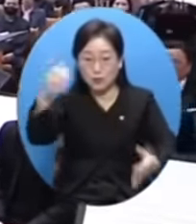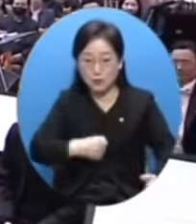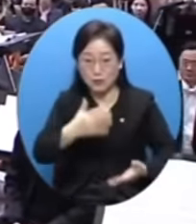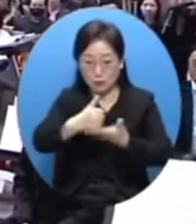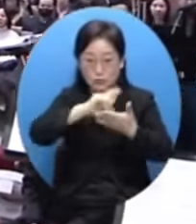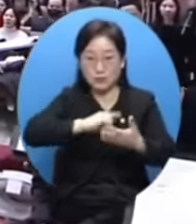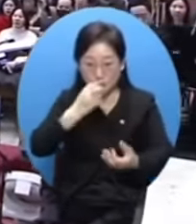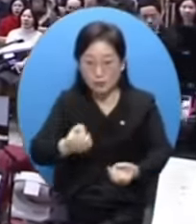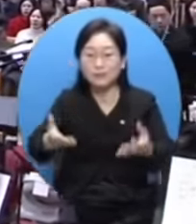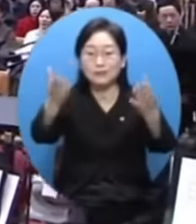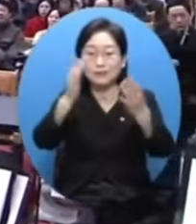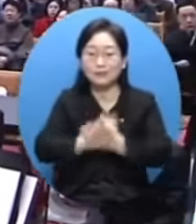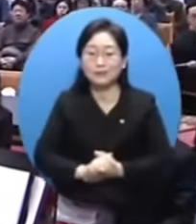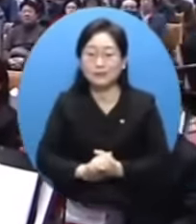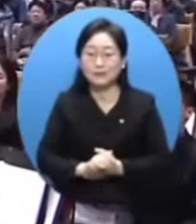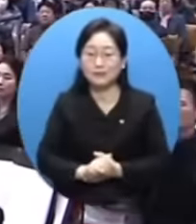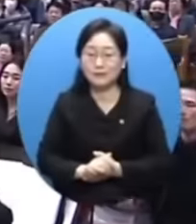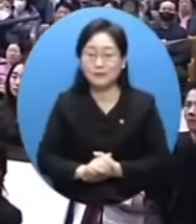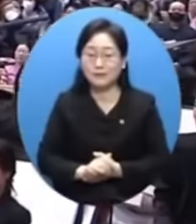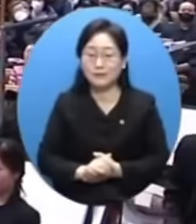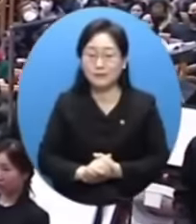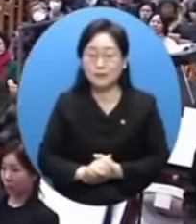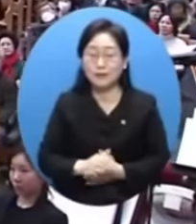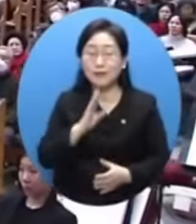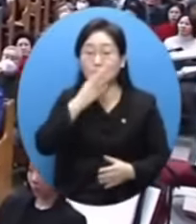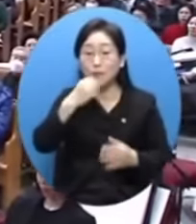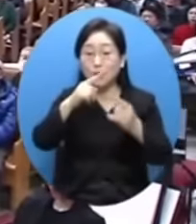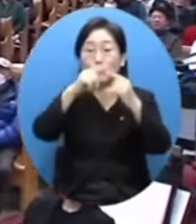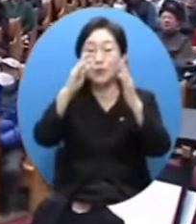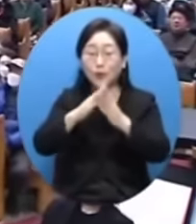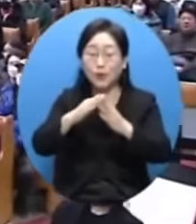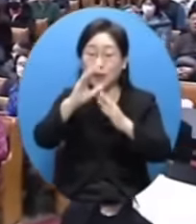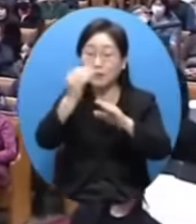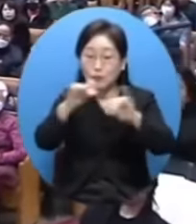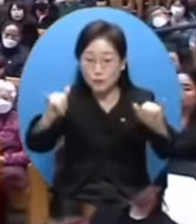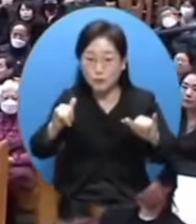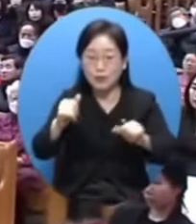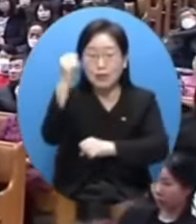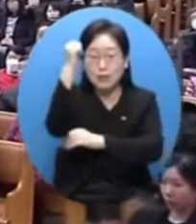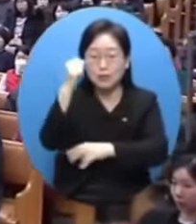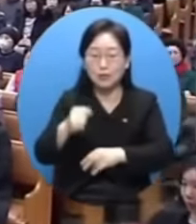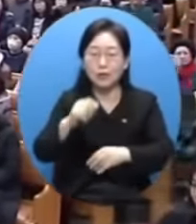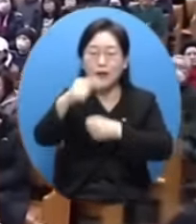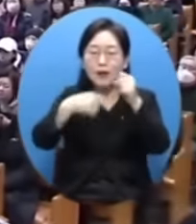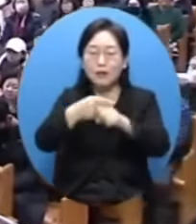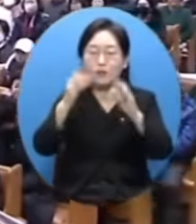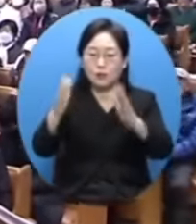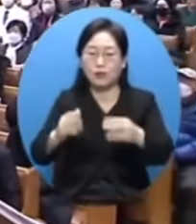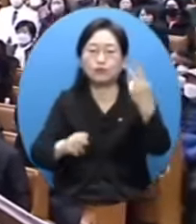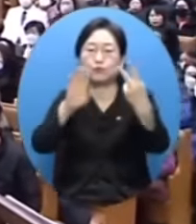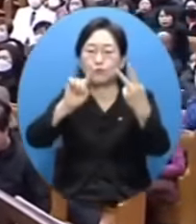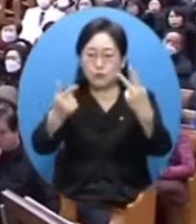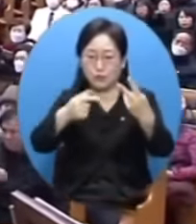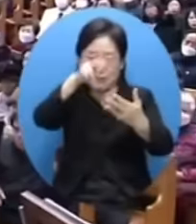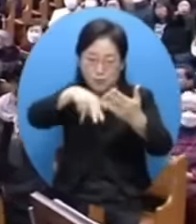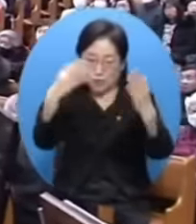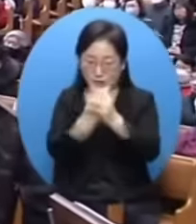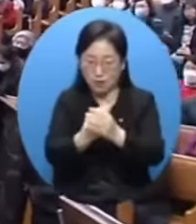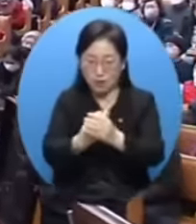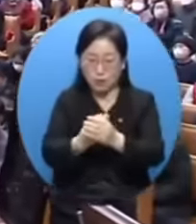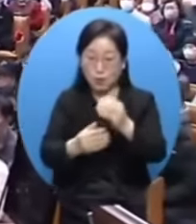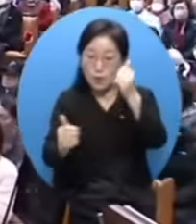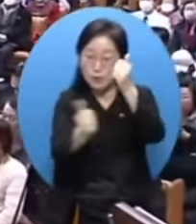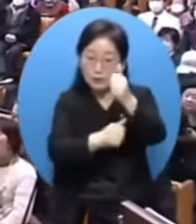이름으로 축원합니다 아멘 우리 순범 성도들은 기본적으로 1년에 2독 이상 성경을 읽고 제직들은 3독 이상